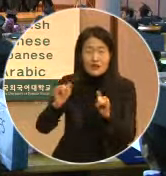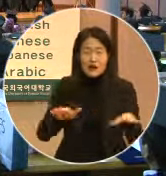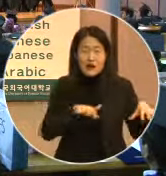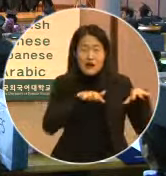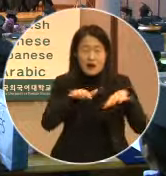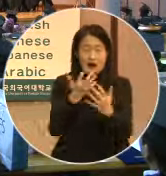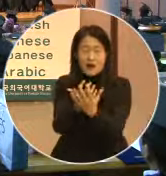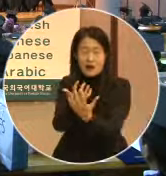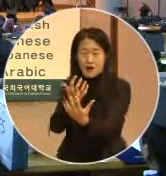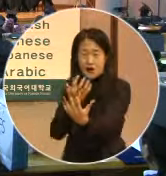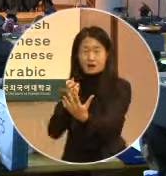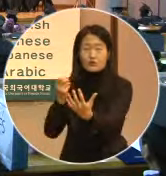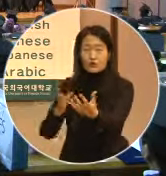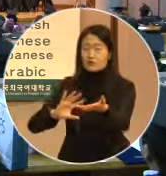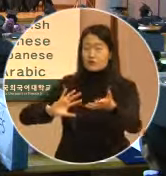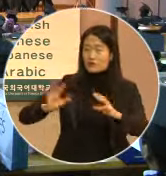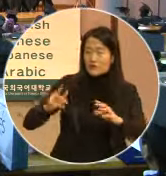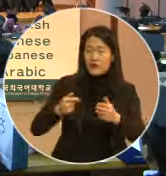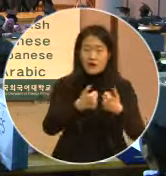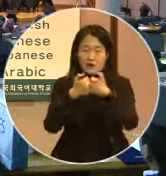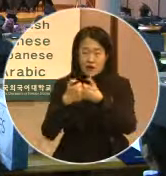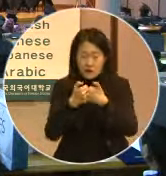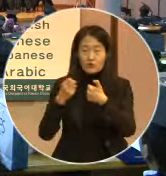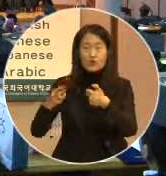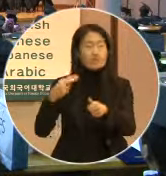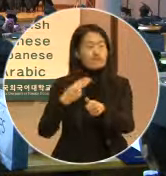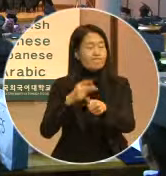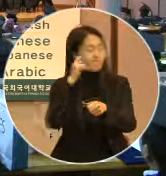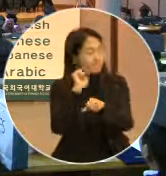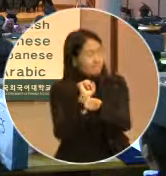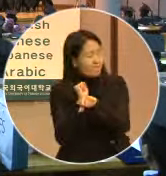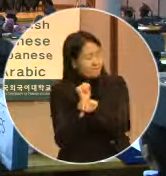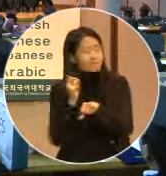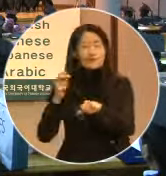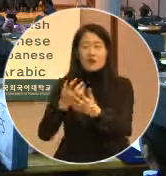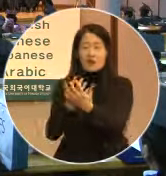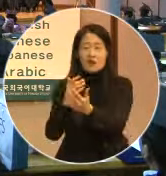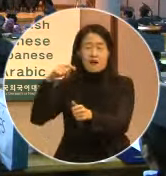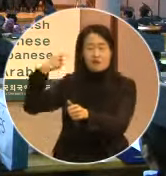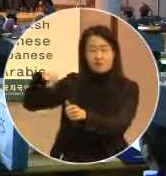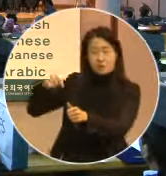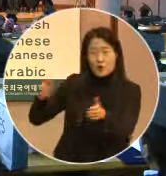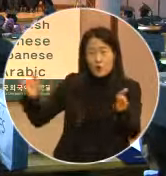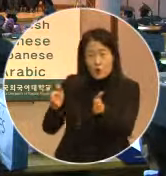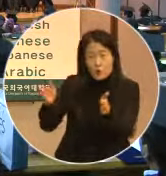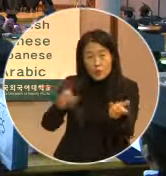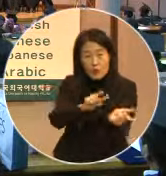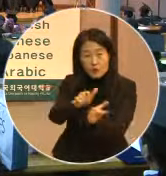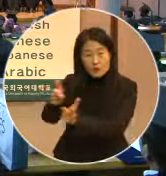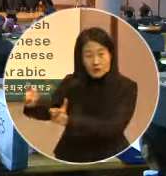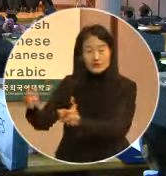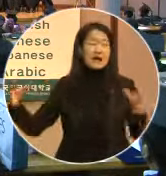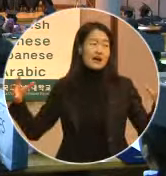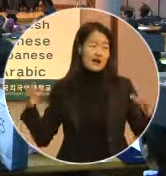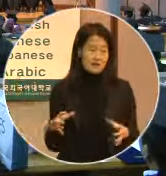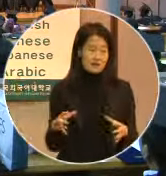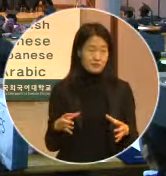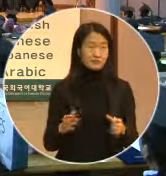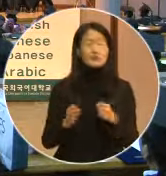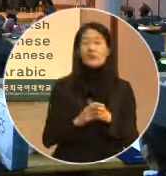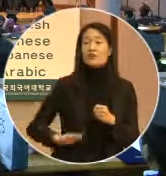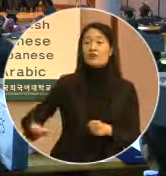대강당, 국제회의실, 교수연구실, 중대형 강의실 등이 들어서게 되어